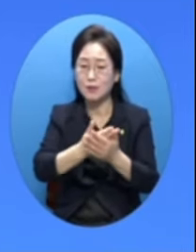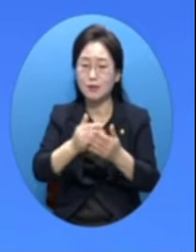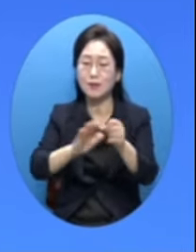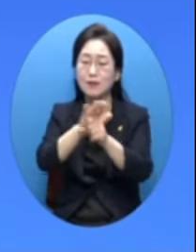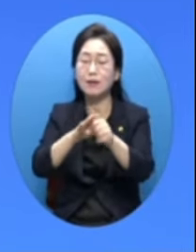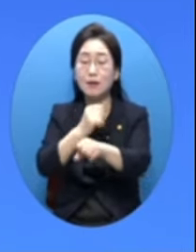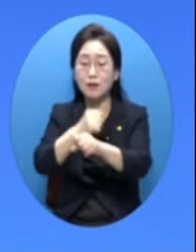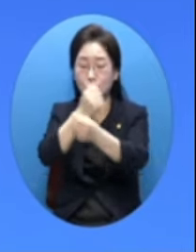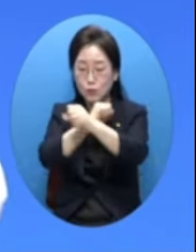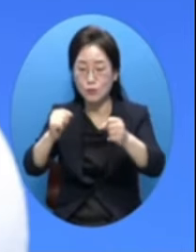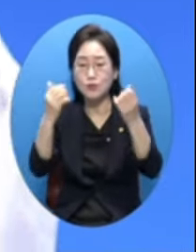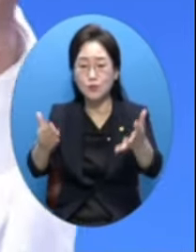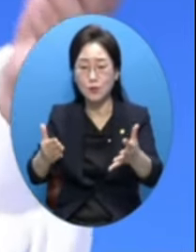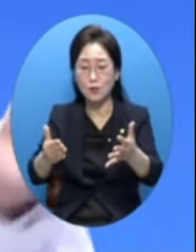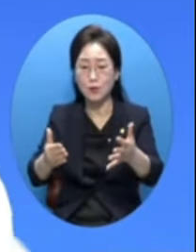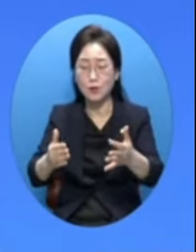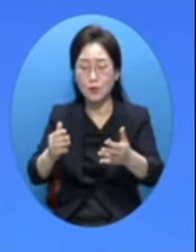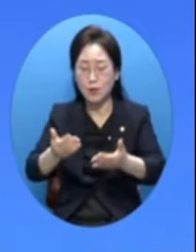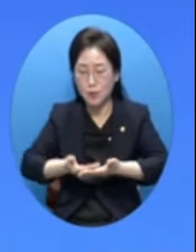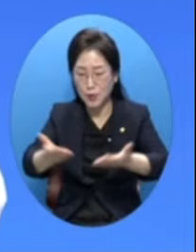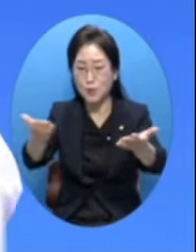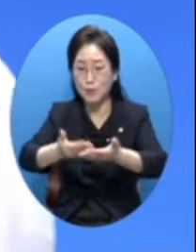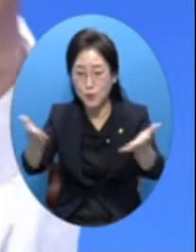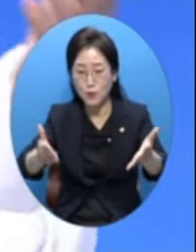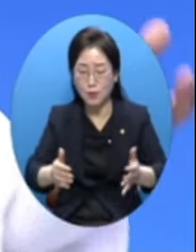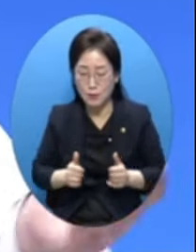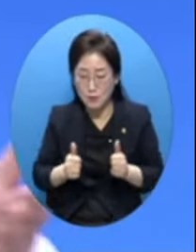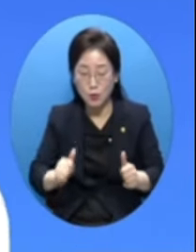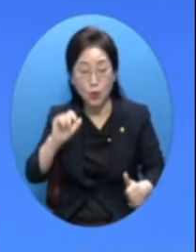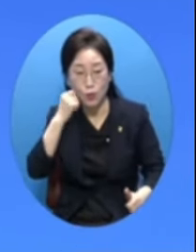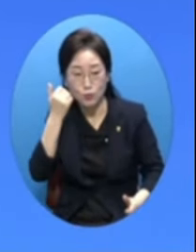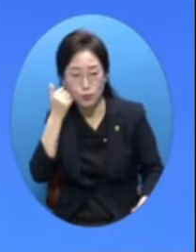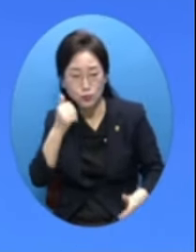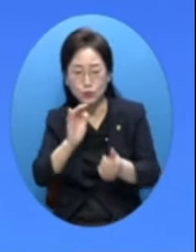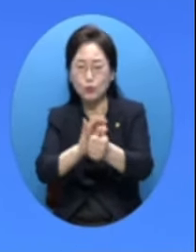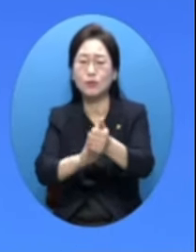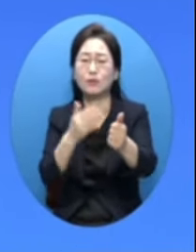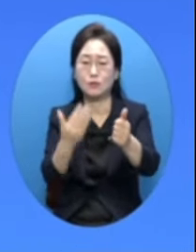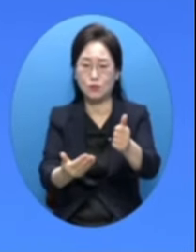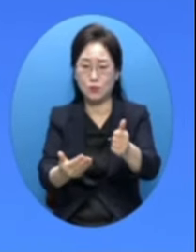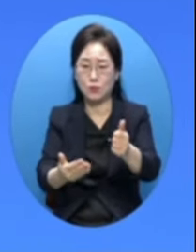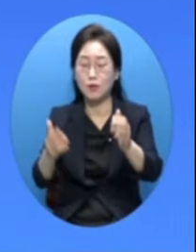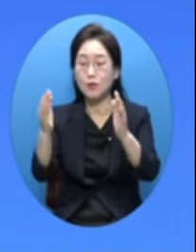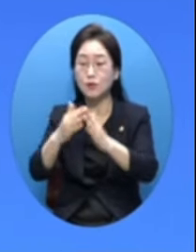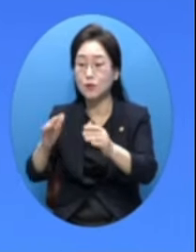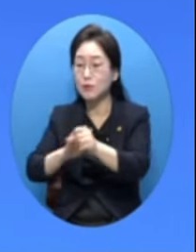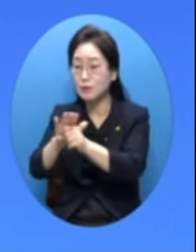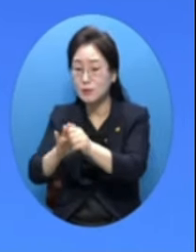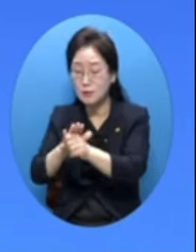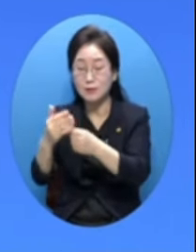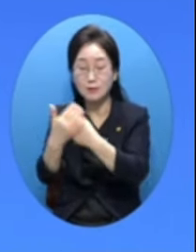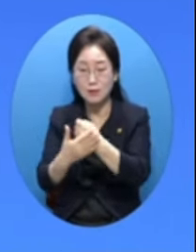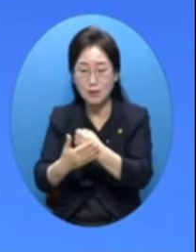사랑하고 용서하고 사랑을 베풀며 힘껏 어린 사람 돕고 우리 주님의 은혜를